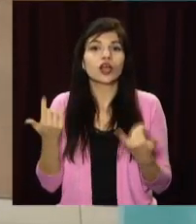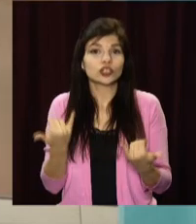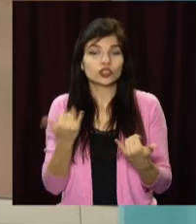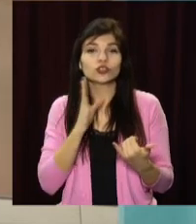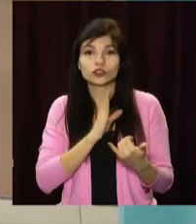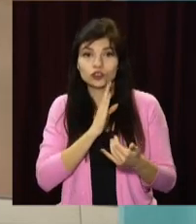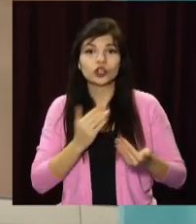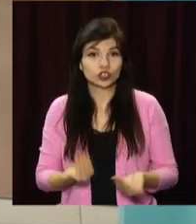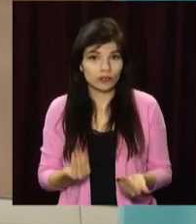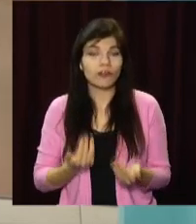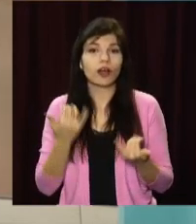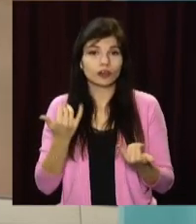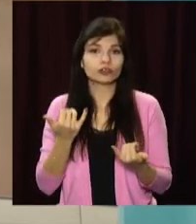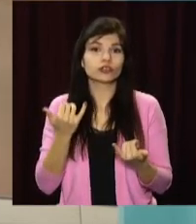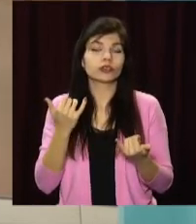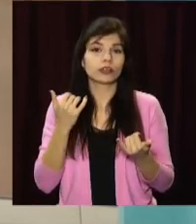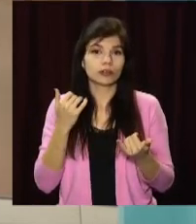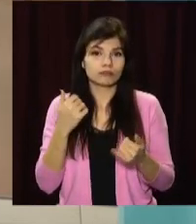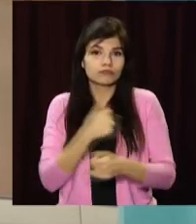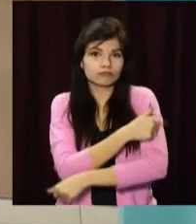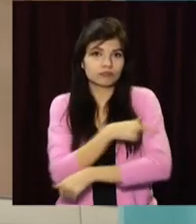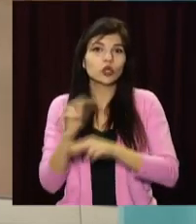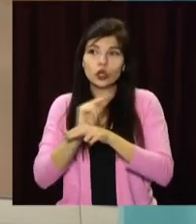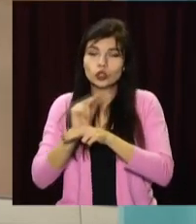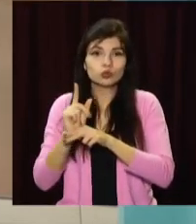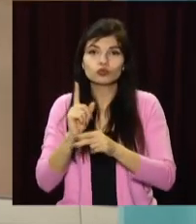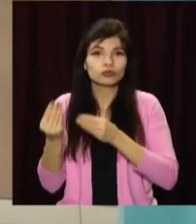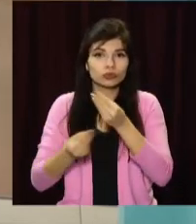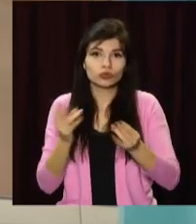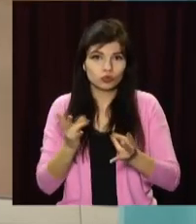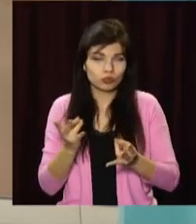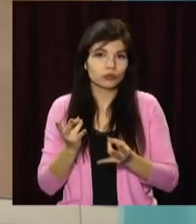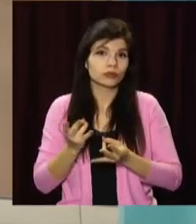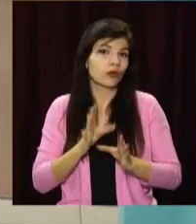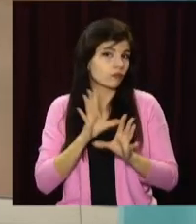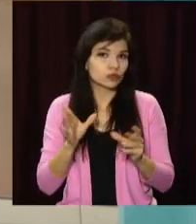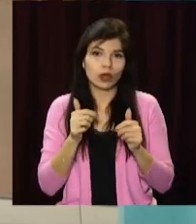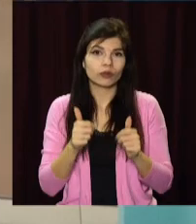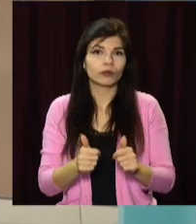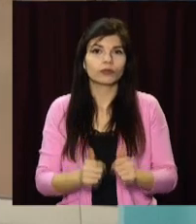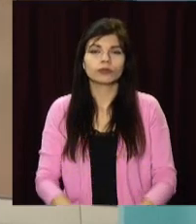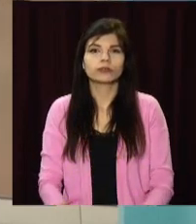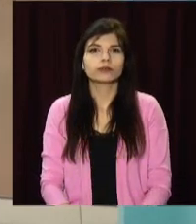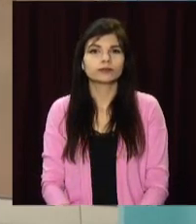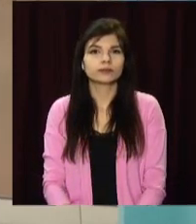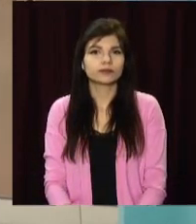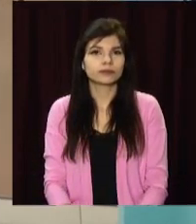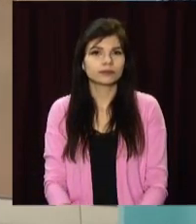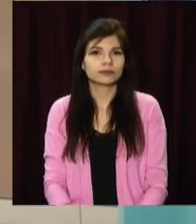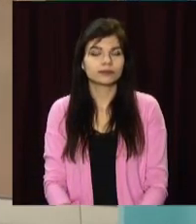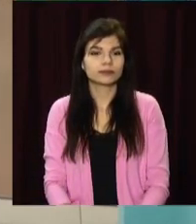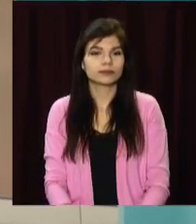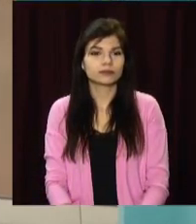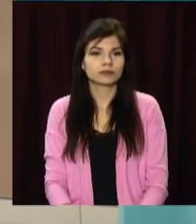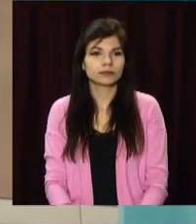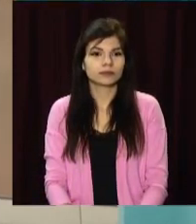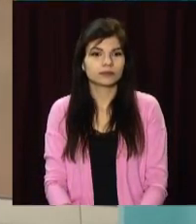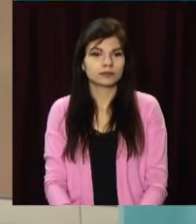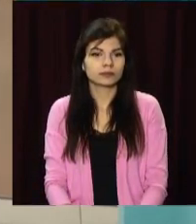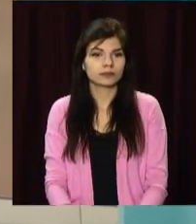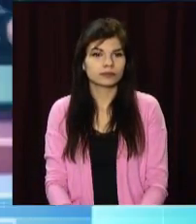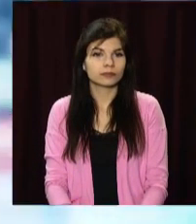тулуба, забої верхніх нижніх кінцівок. На даний час хвора повністю отримує медикаменти відділення, забезпечена усім. В принципі,